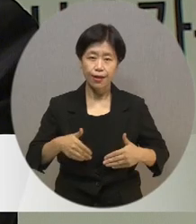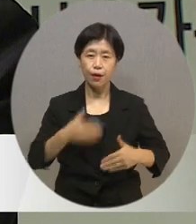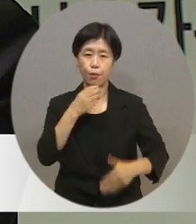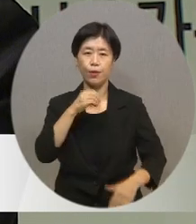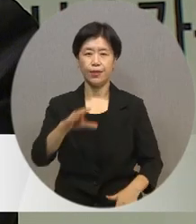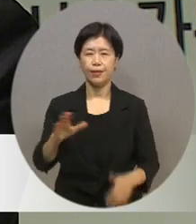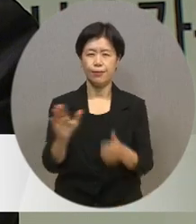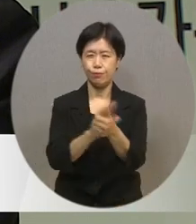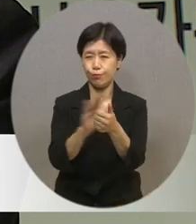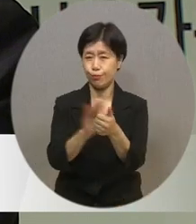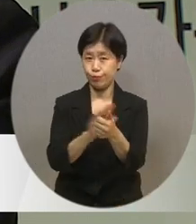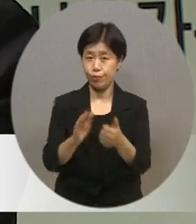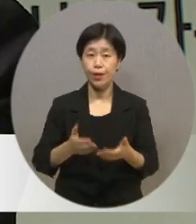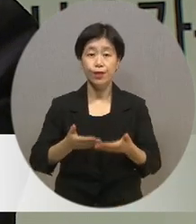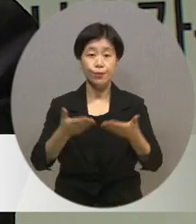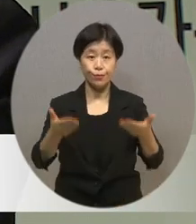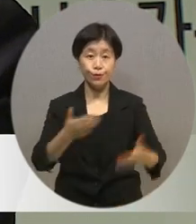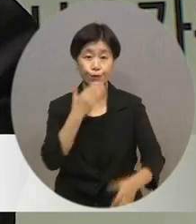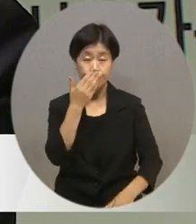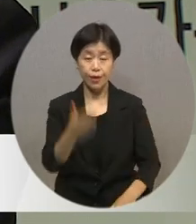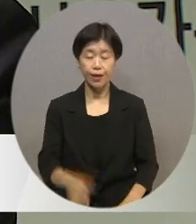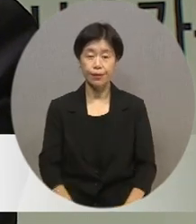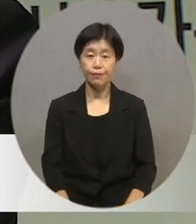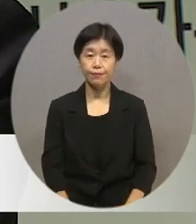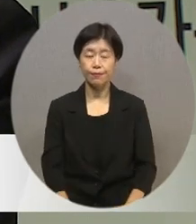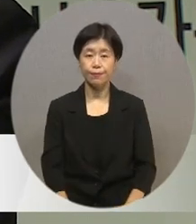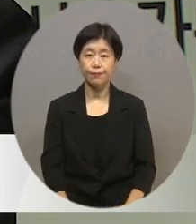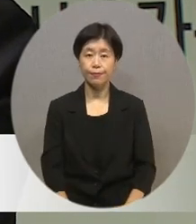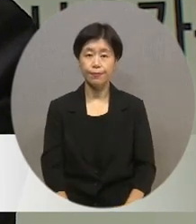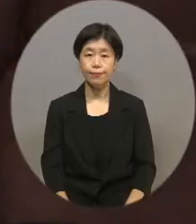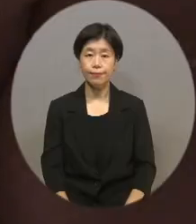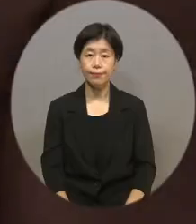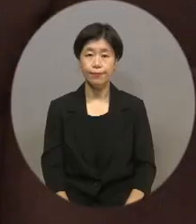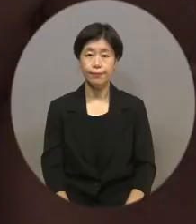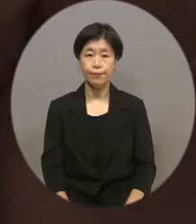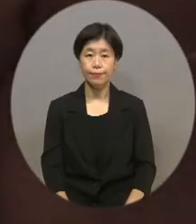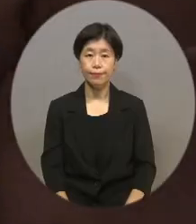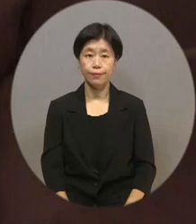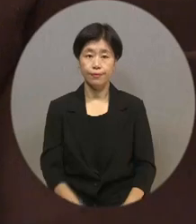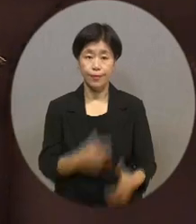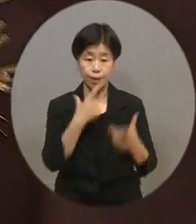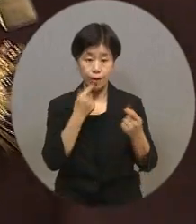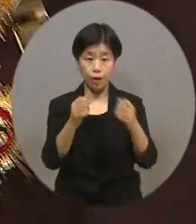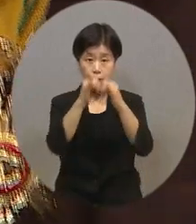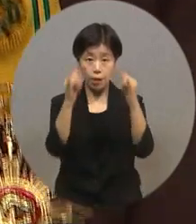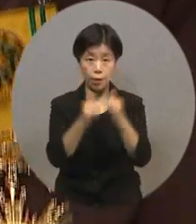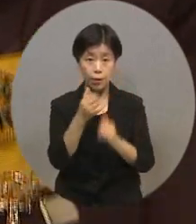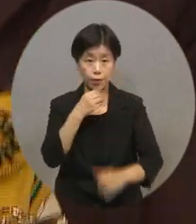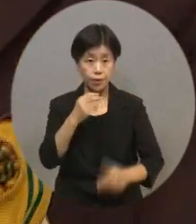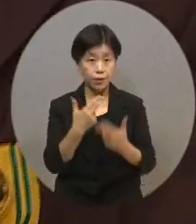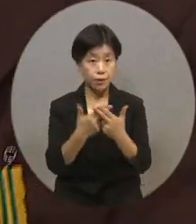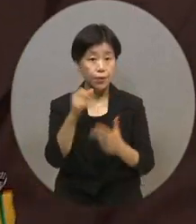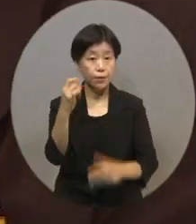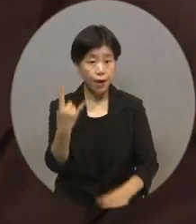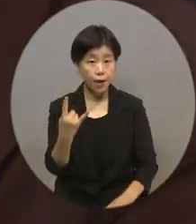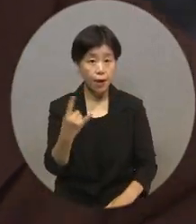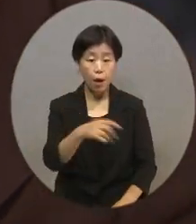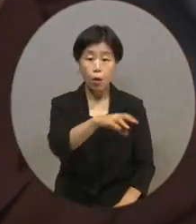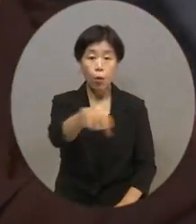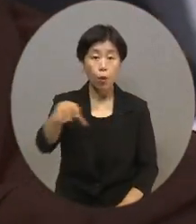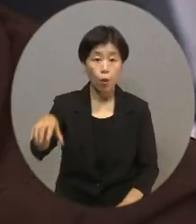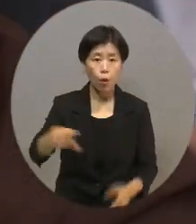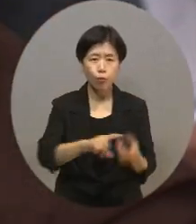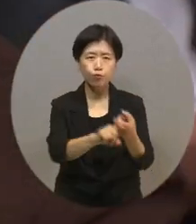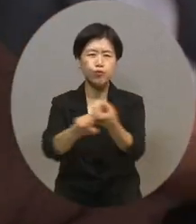따뜻한 복지 안전망이 만들어질 것입니다. 이처럼 사회복지협의회가 지역복지